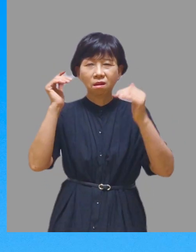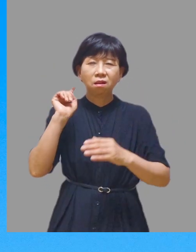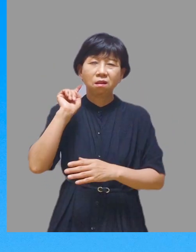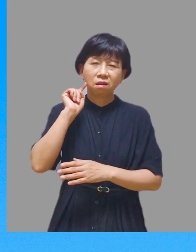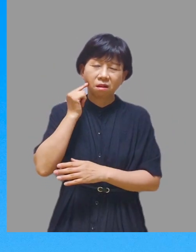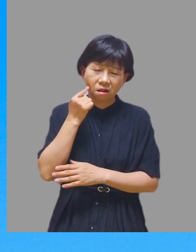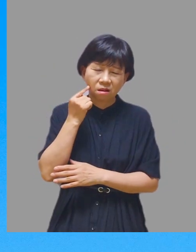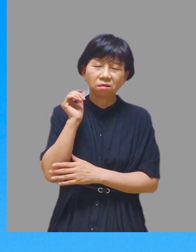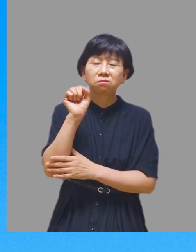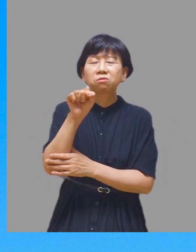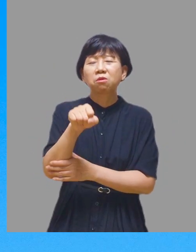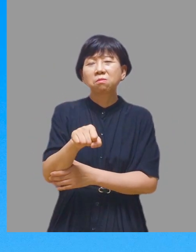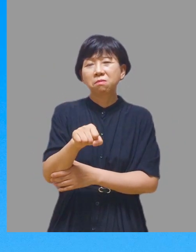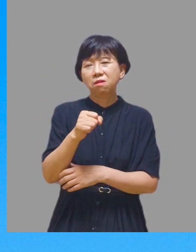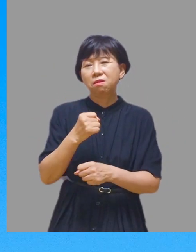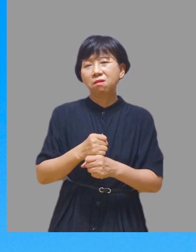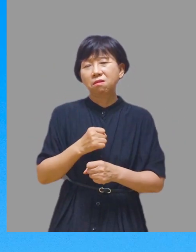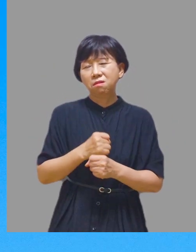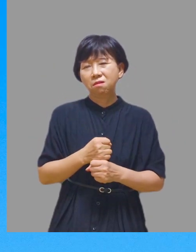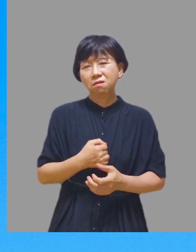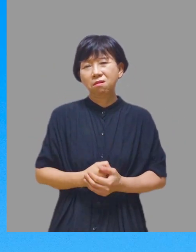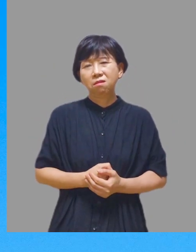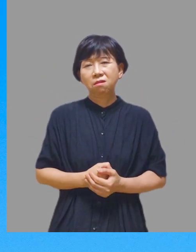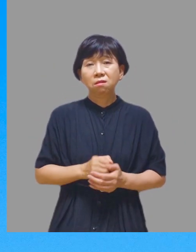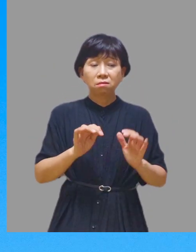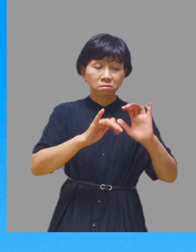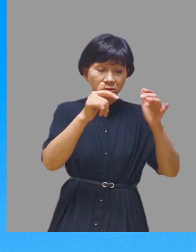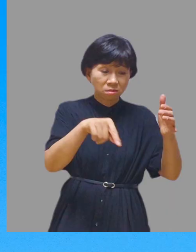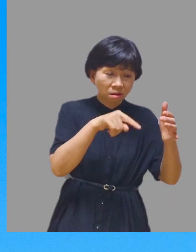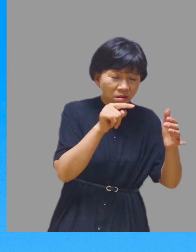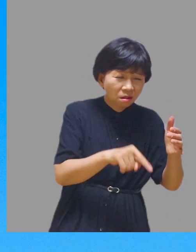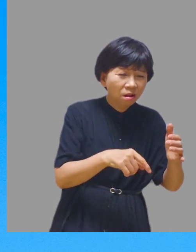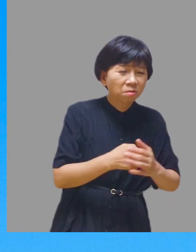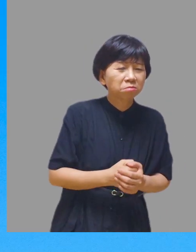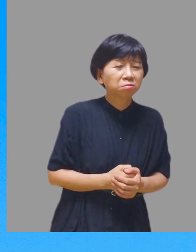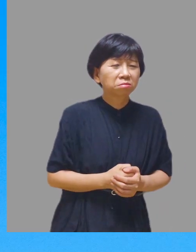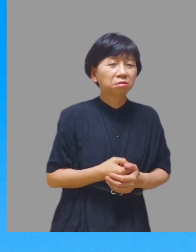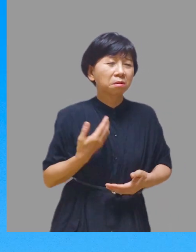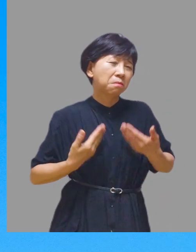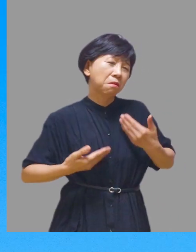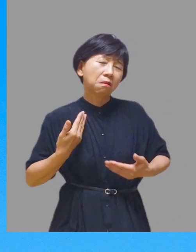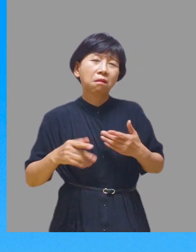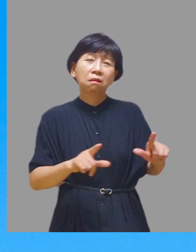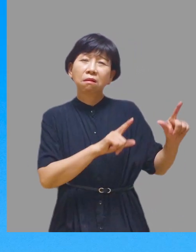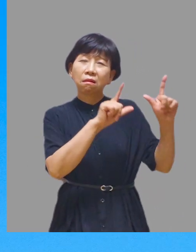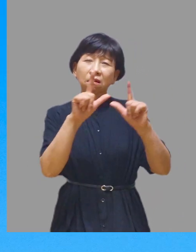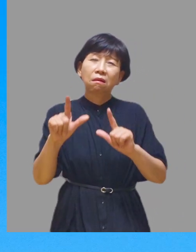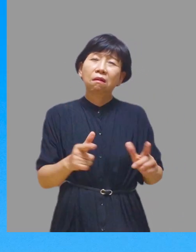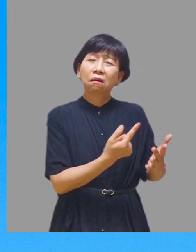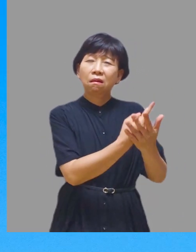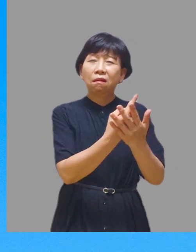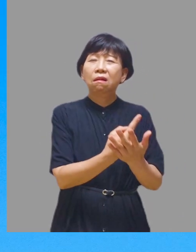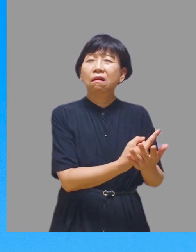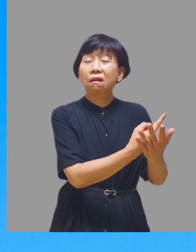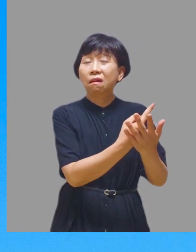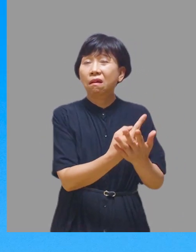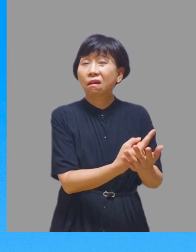열매가 맺어가는 거예요. 근데 세상 속에서 할 거 다 하다가 때가 되면 가겠죠.